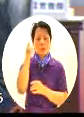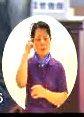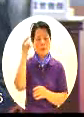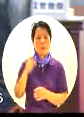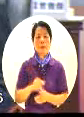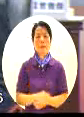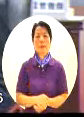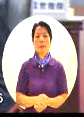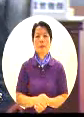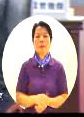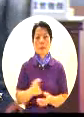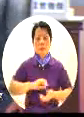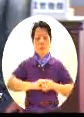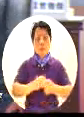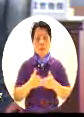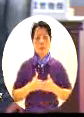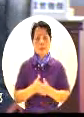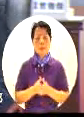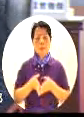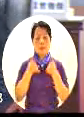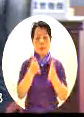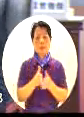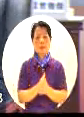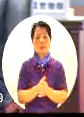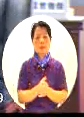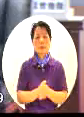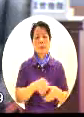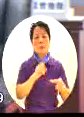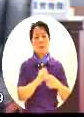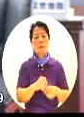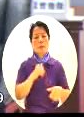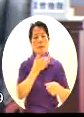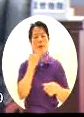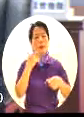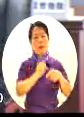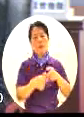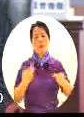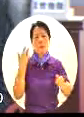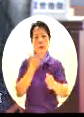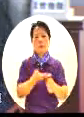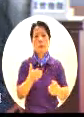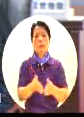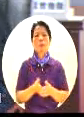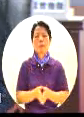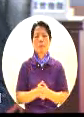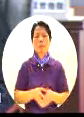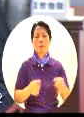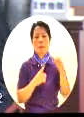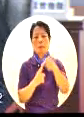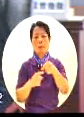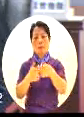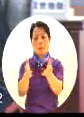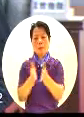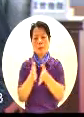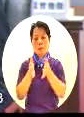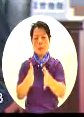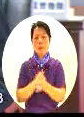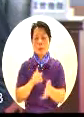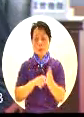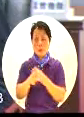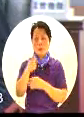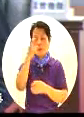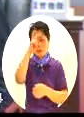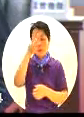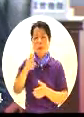说那一定要朝着民营化齁，朝着民营化齁。那公车的部分我也一直